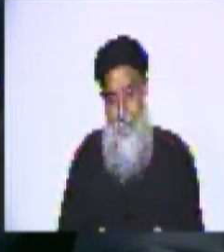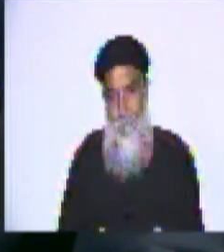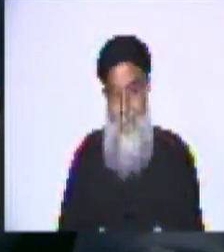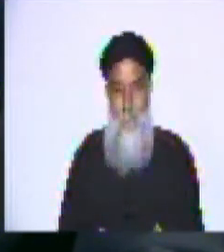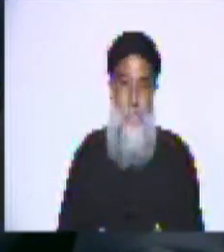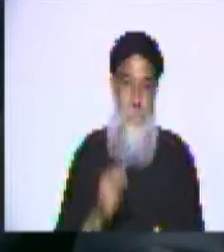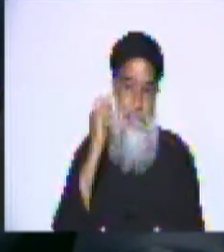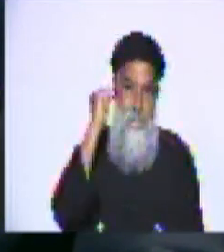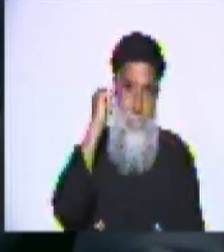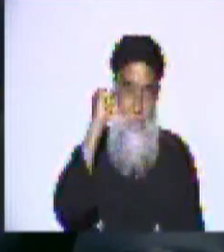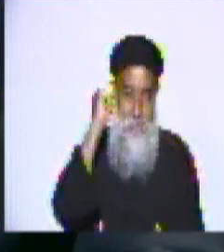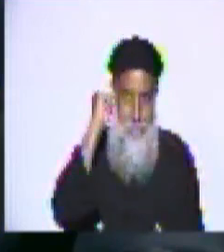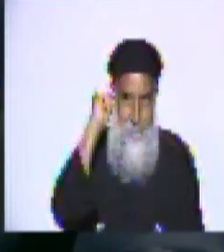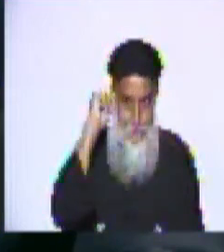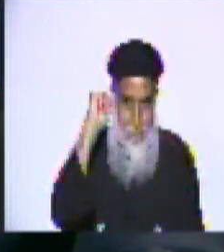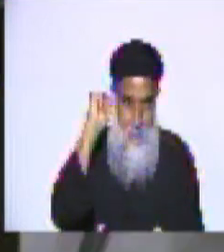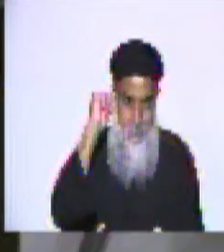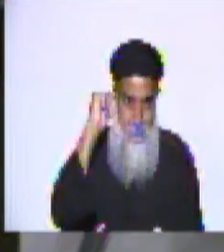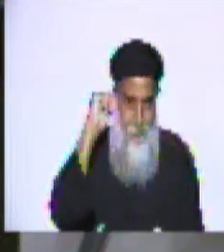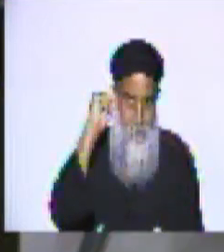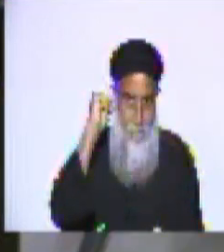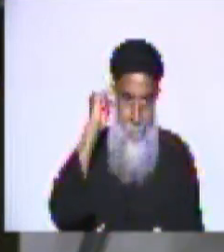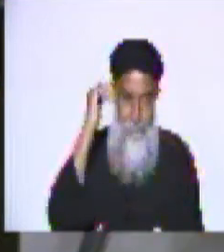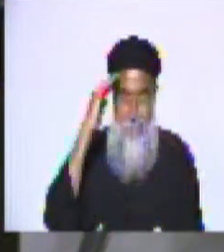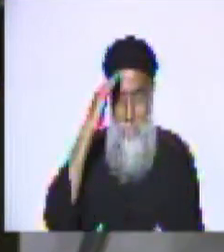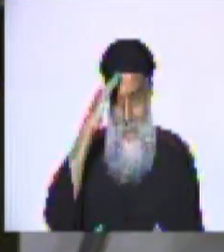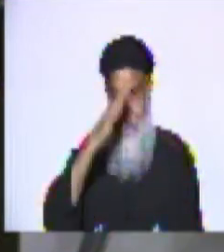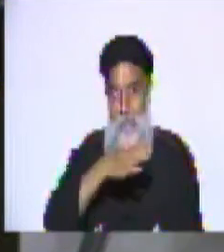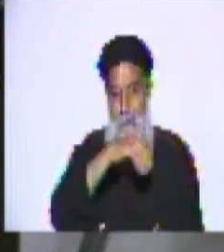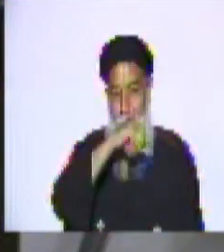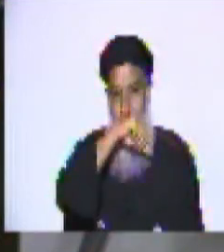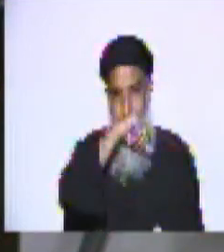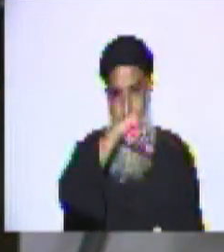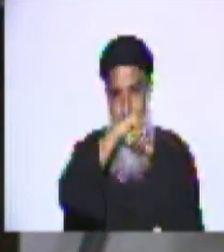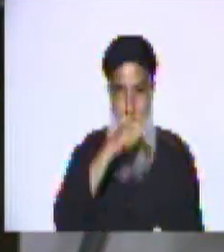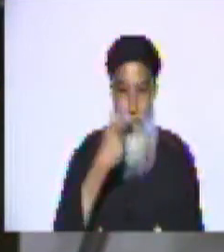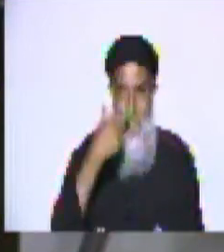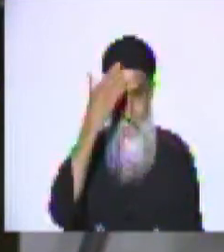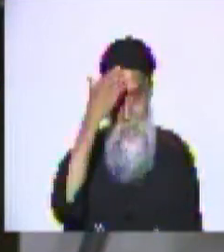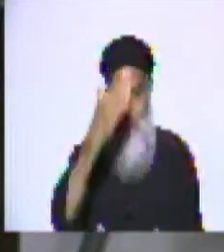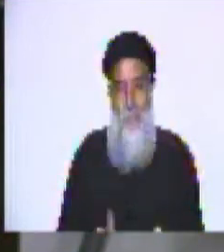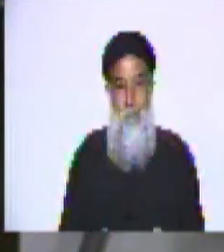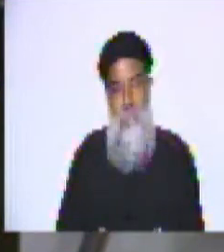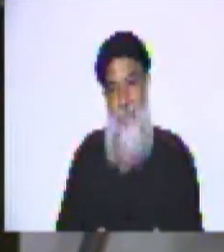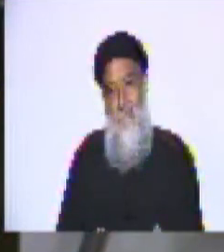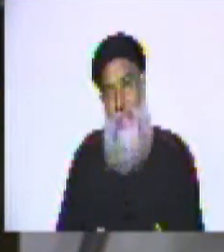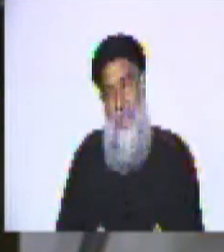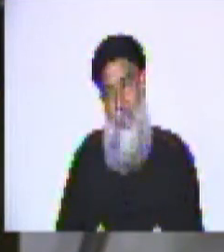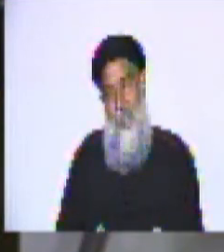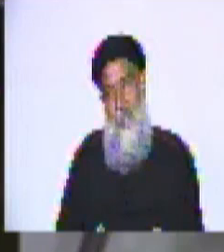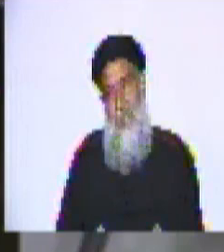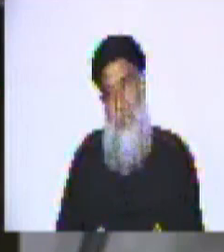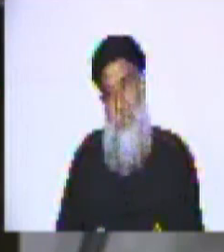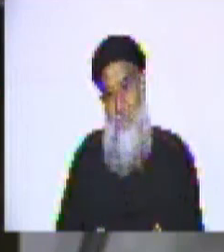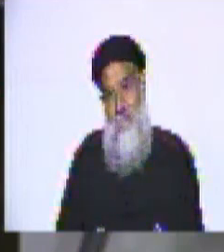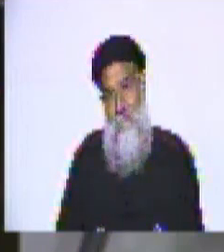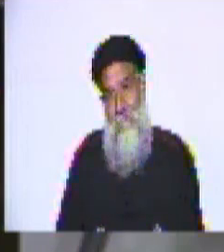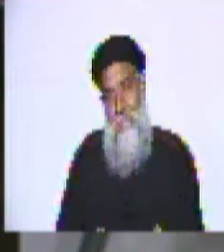رمضان يا سيدنا. أهلا وسهلا. قبل أيادي يا سيدنا، كل سنة ميافتك طيب يا سيدنا. حضرتك بخير، أهلا وسهلا. قبل